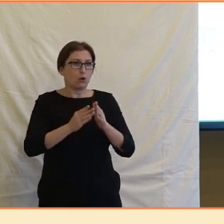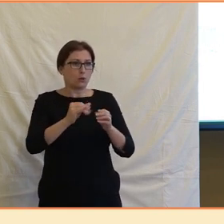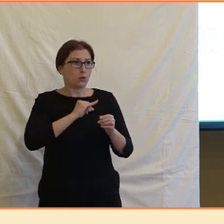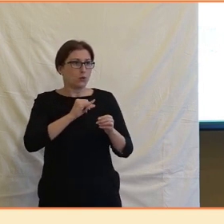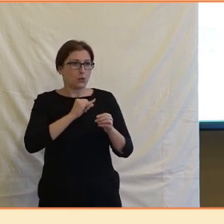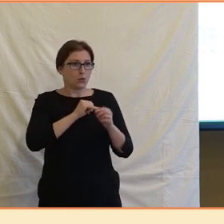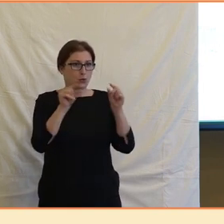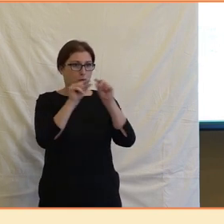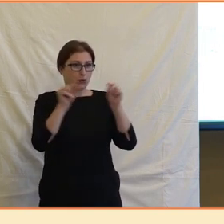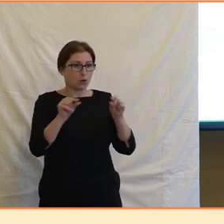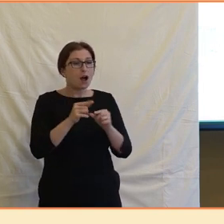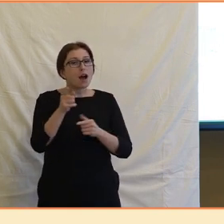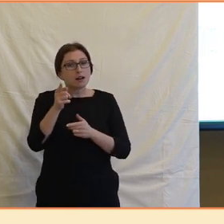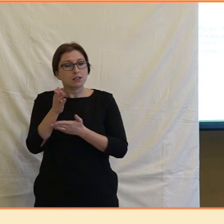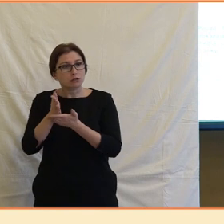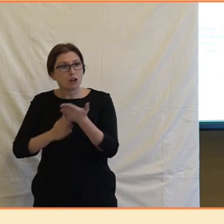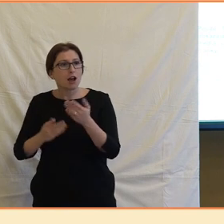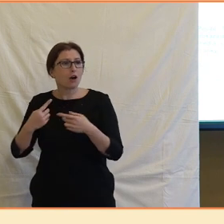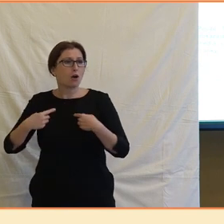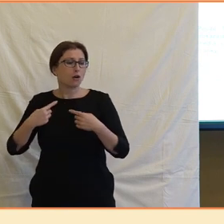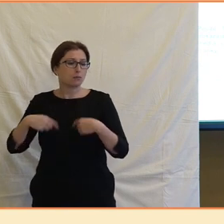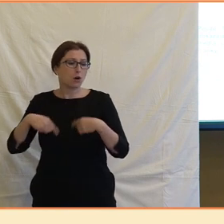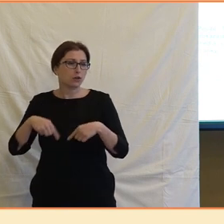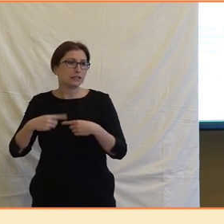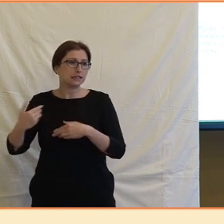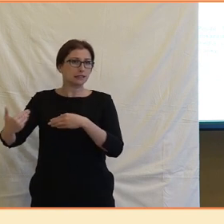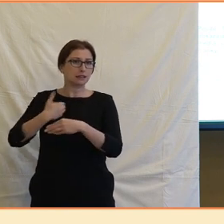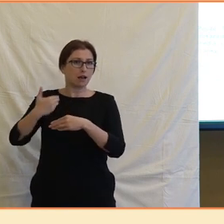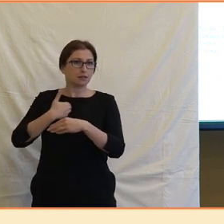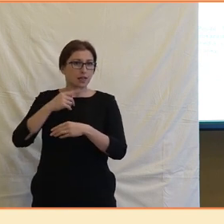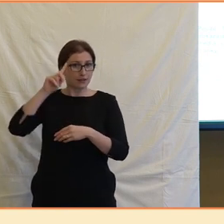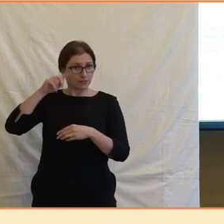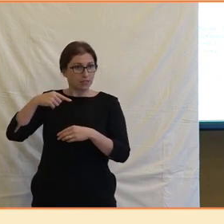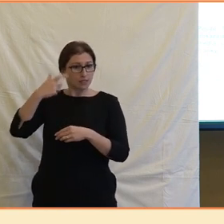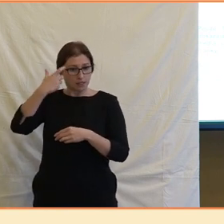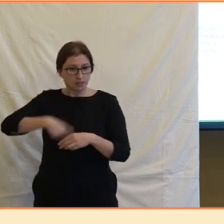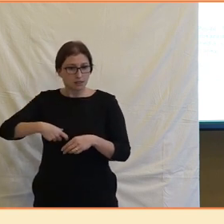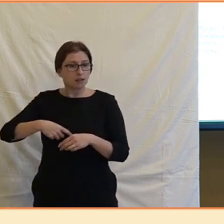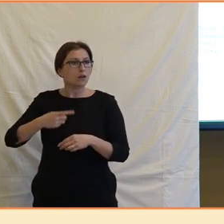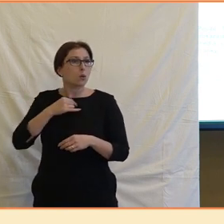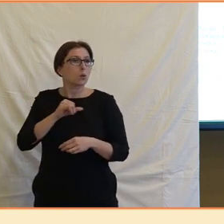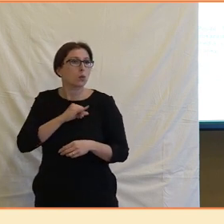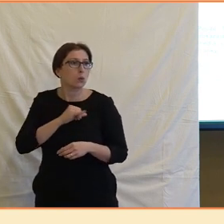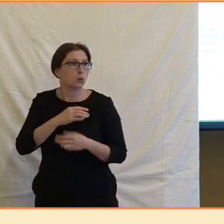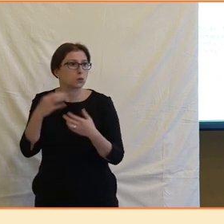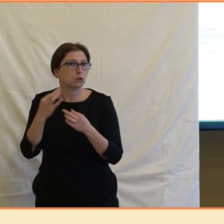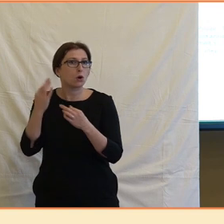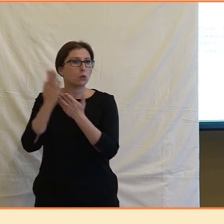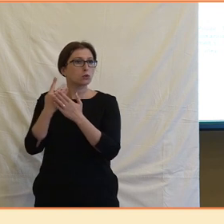řada uživatelů se bojí právě zásahů do soukromí a toho, že jim je svět modifikován algoritmy a